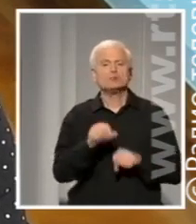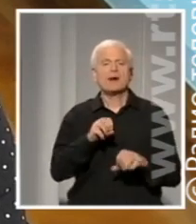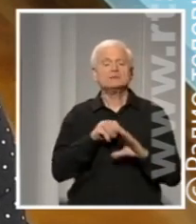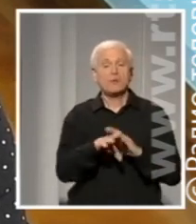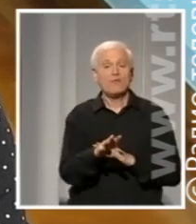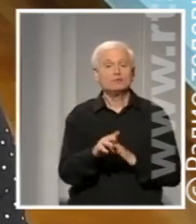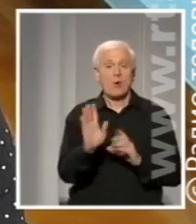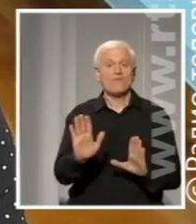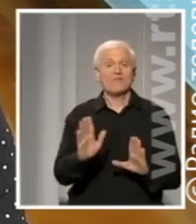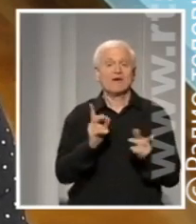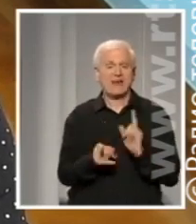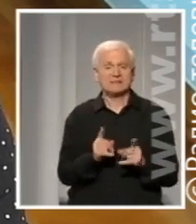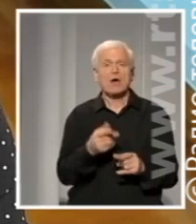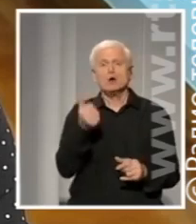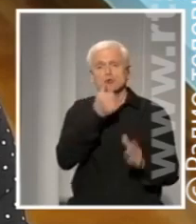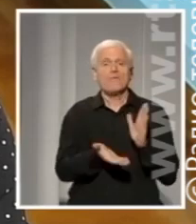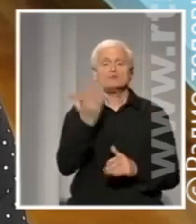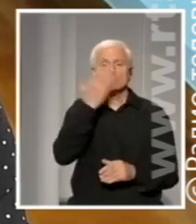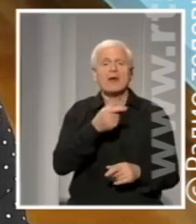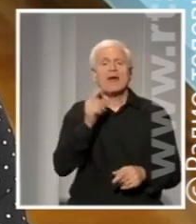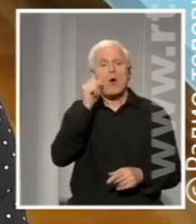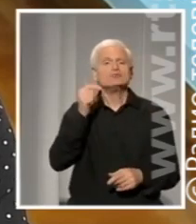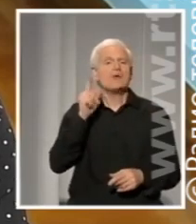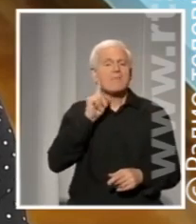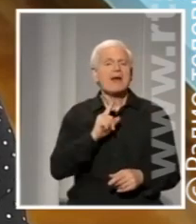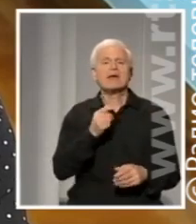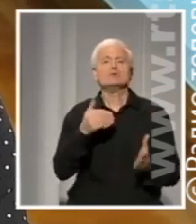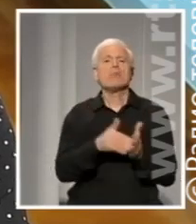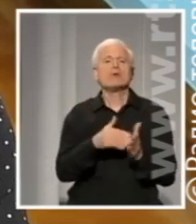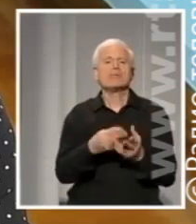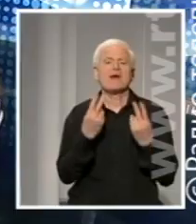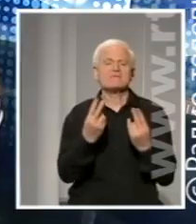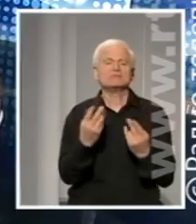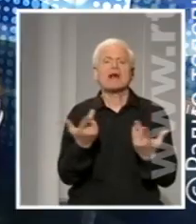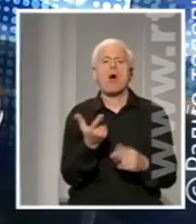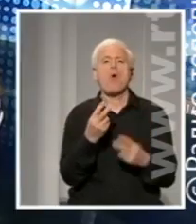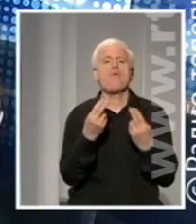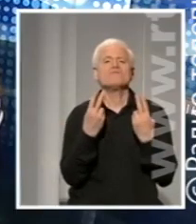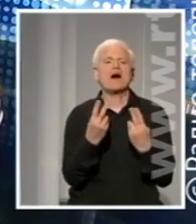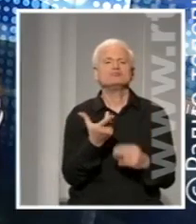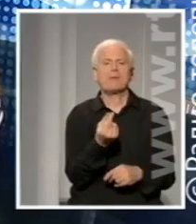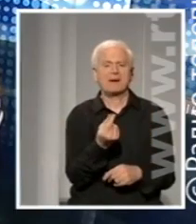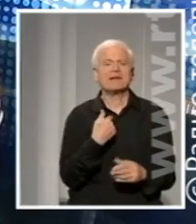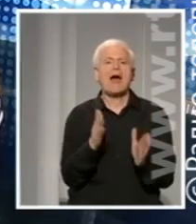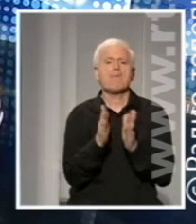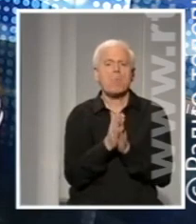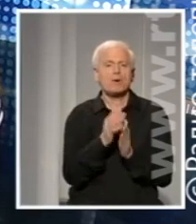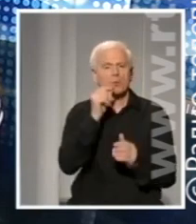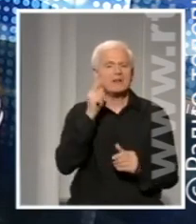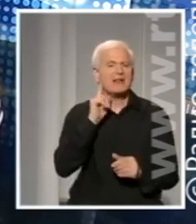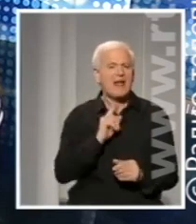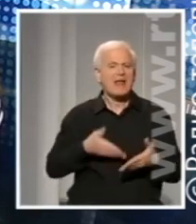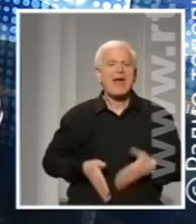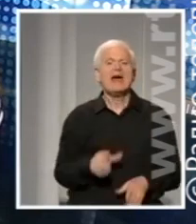što uspešnije, roditelji su nam neophodni kao jedan od ključnih partnera i molimo ih ovom prilikom da ovo